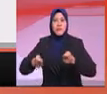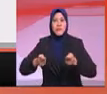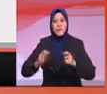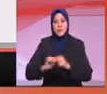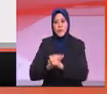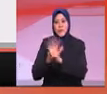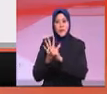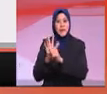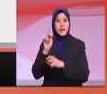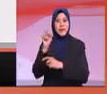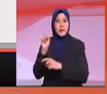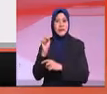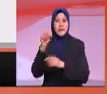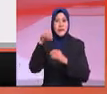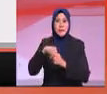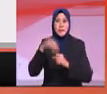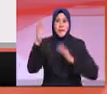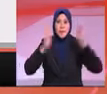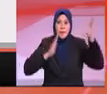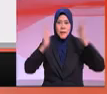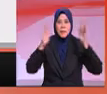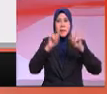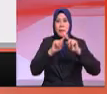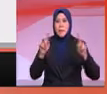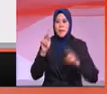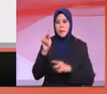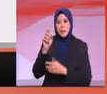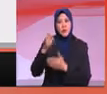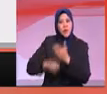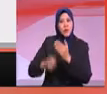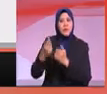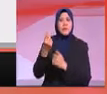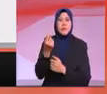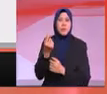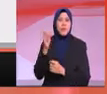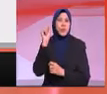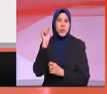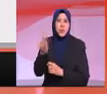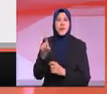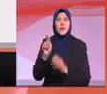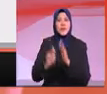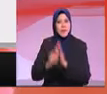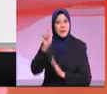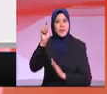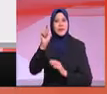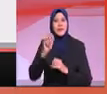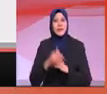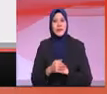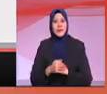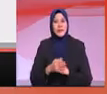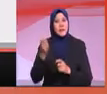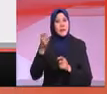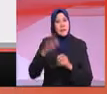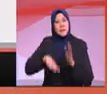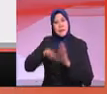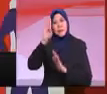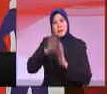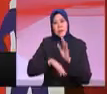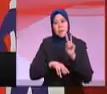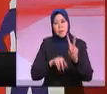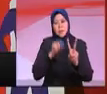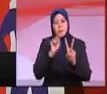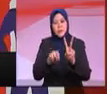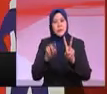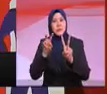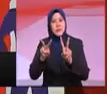COVID-19 dalam negara kita. Tetapi kos dia amat tinggi. Jadi setiap hari kos dia saya dimaklumkan iaitu lebih kurang